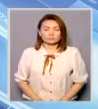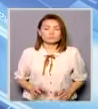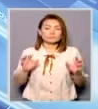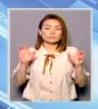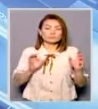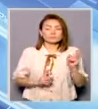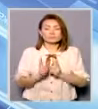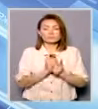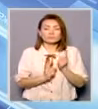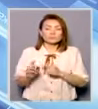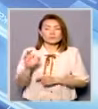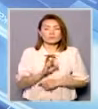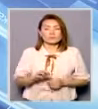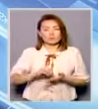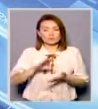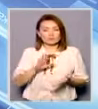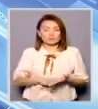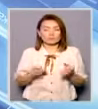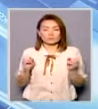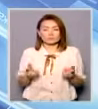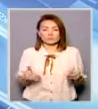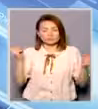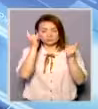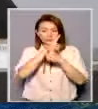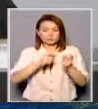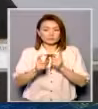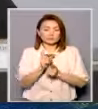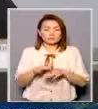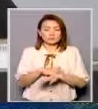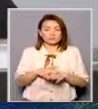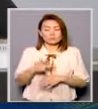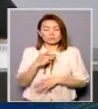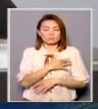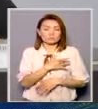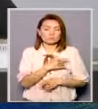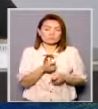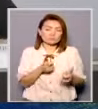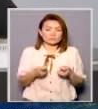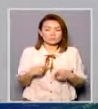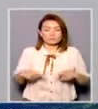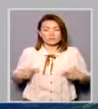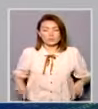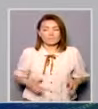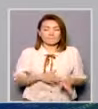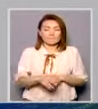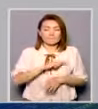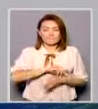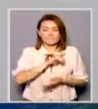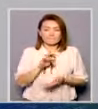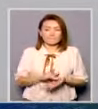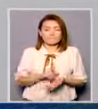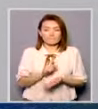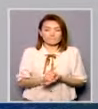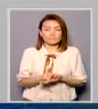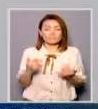Конституцияға өзгерістер мен толықтырулар енгізу үшін жарияланған референдум халықтың көкейінде жүрген саяси реформаларды жүзеге асыруға мүмкіндік